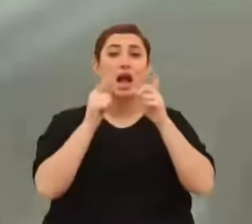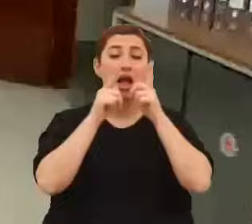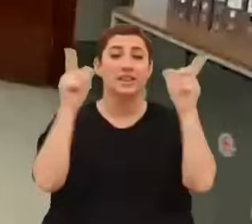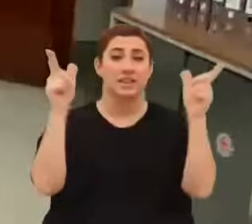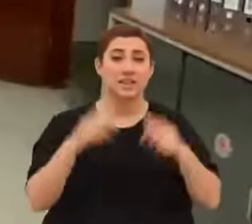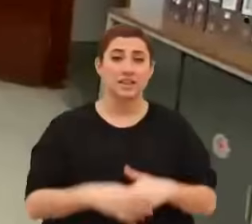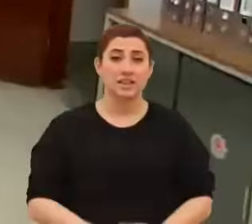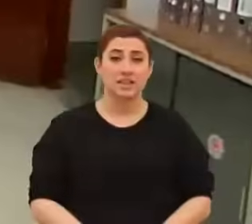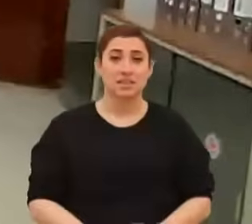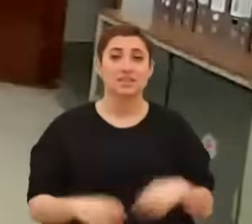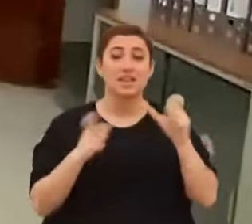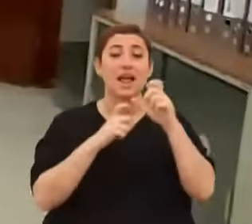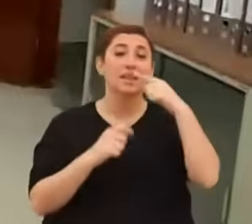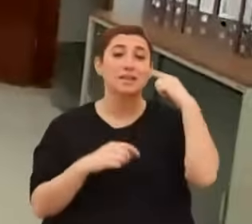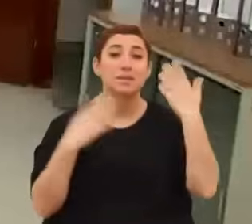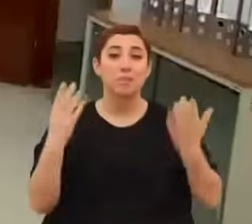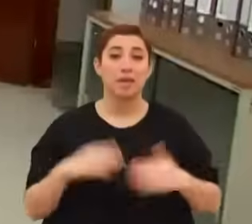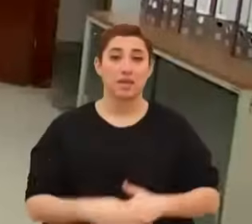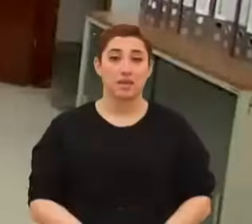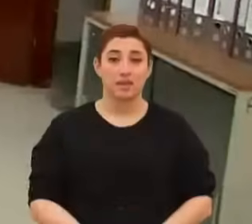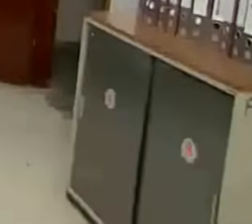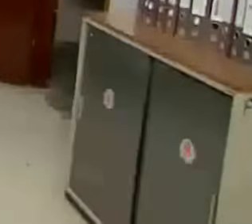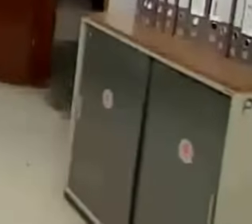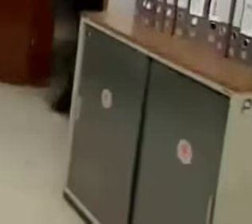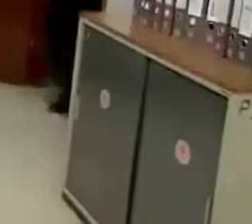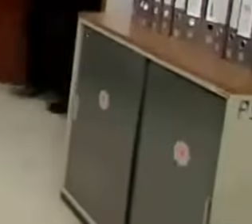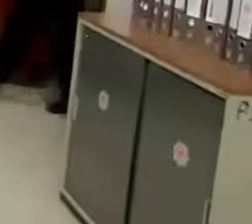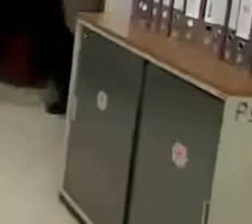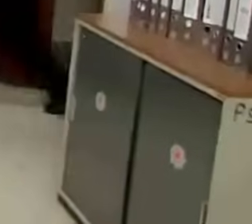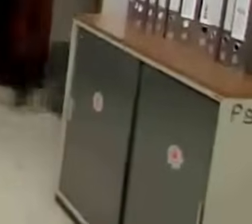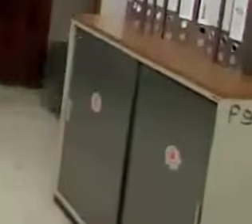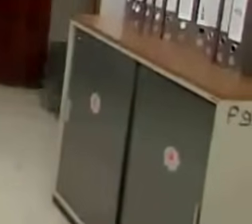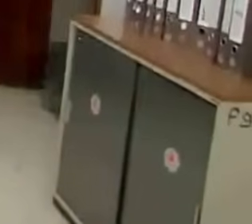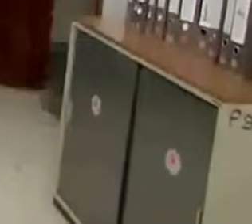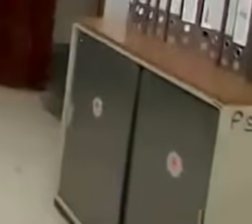Selahattin! Selahattin ocakları masadan indirip hemen ayaklandı.